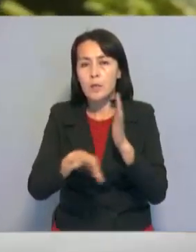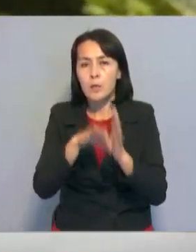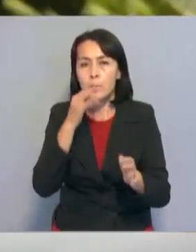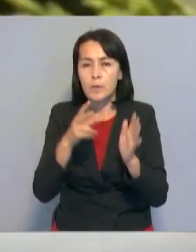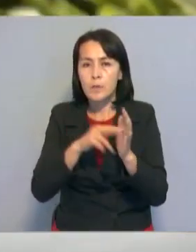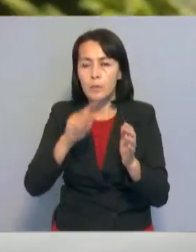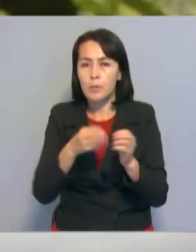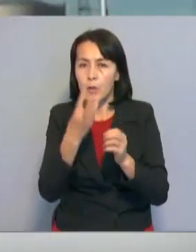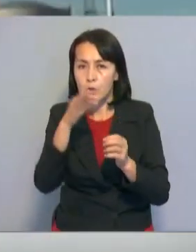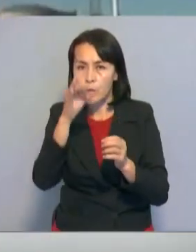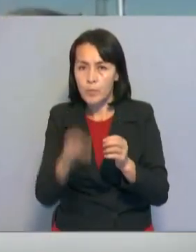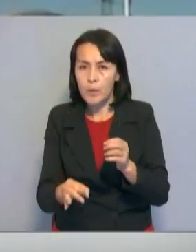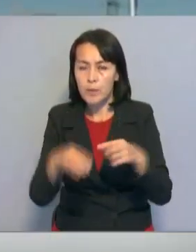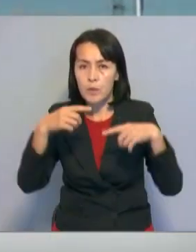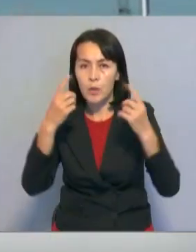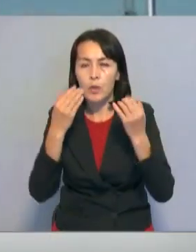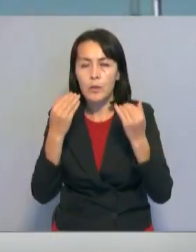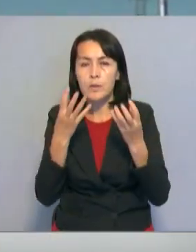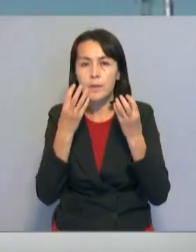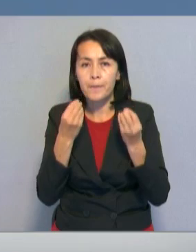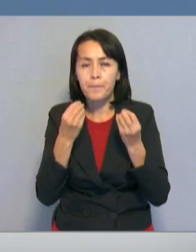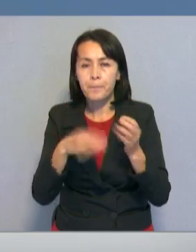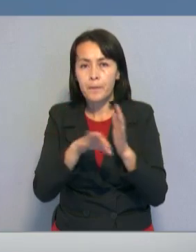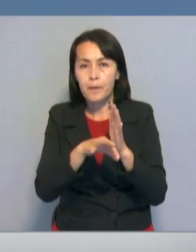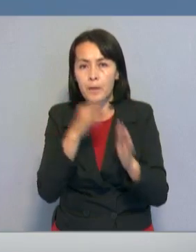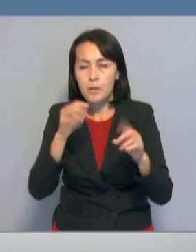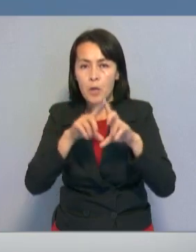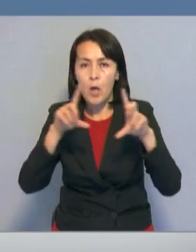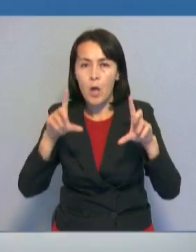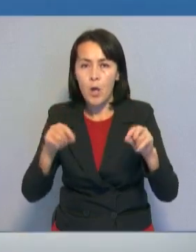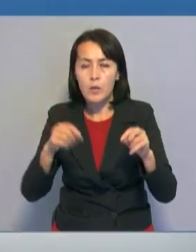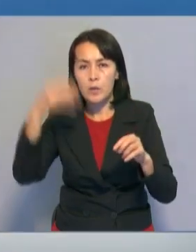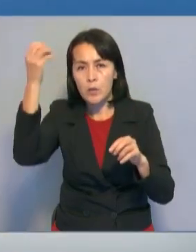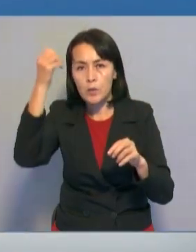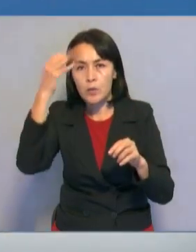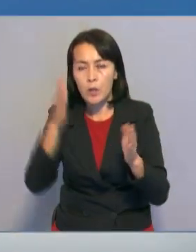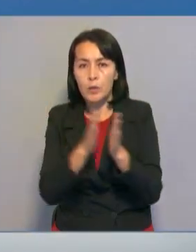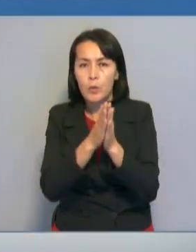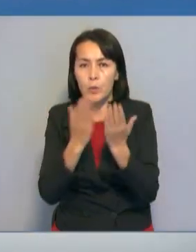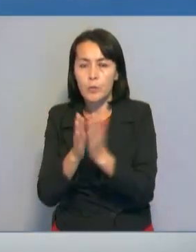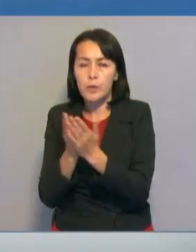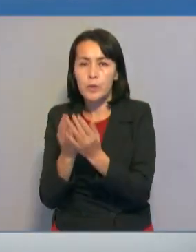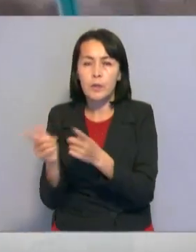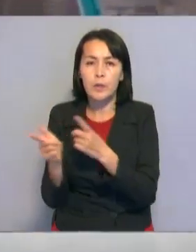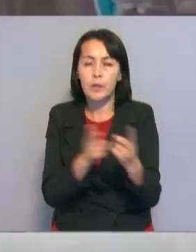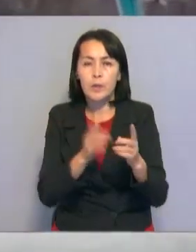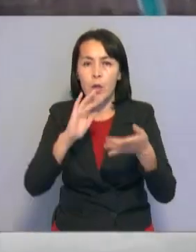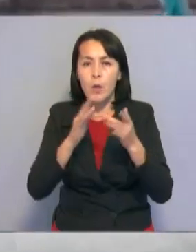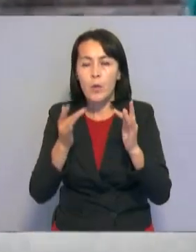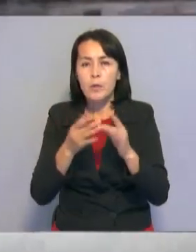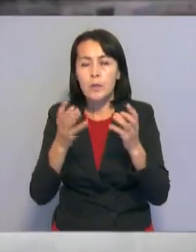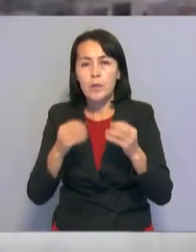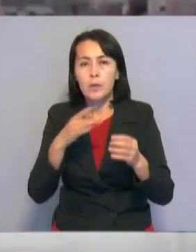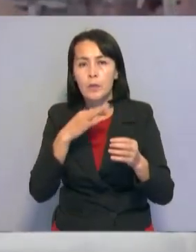берушілердің 8,13%-на тең. Тағы дауыс беру учаскелерін жарықтандыру, бюллетендерді дайындау, онлайн